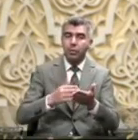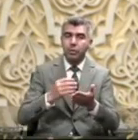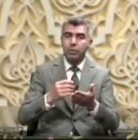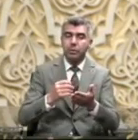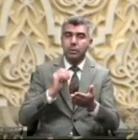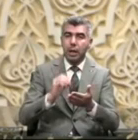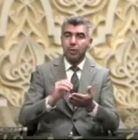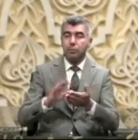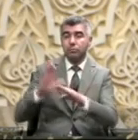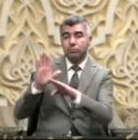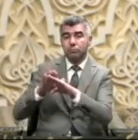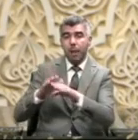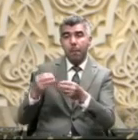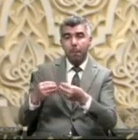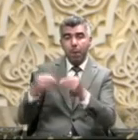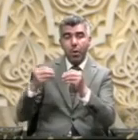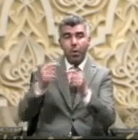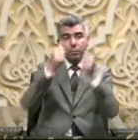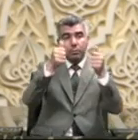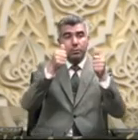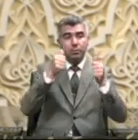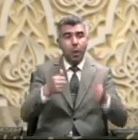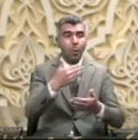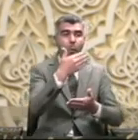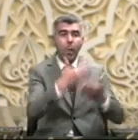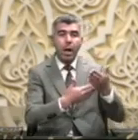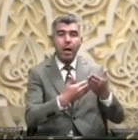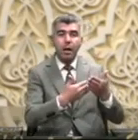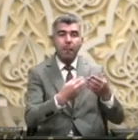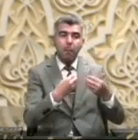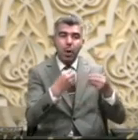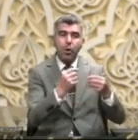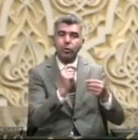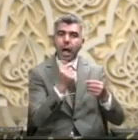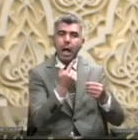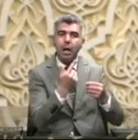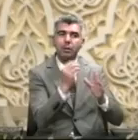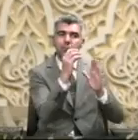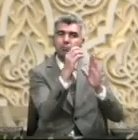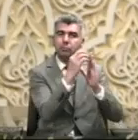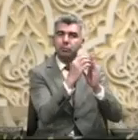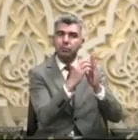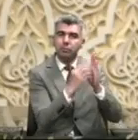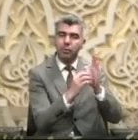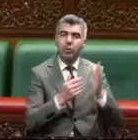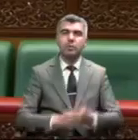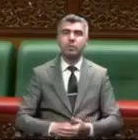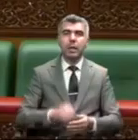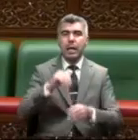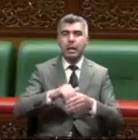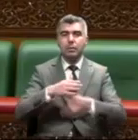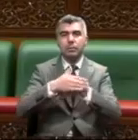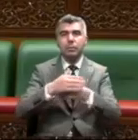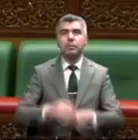الخاصه بالبيع او بالانجاز الخدمه الكلمه لاحد افراد فريق التجمع الوطني الاحرار شكرا